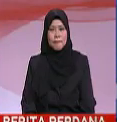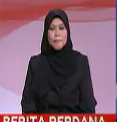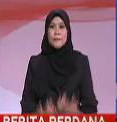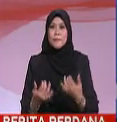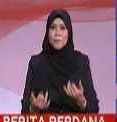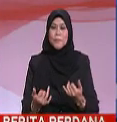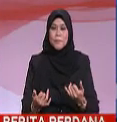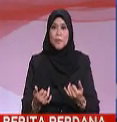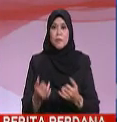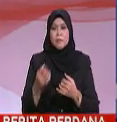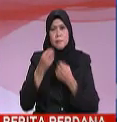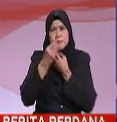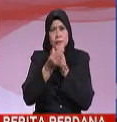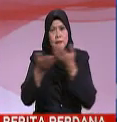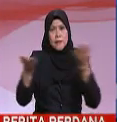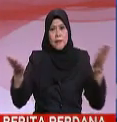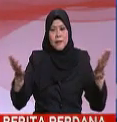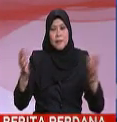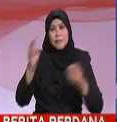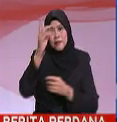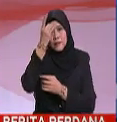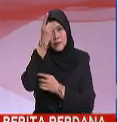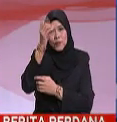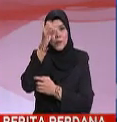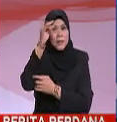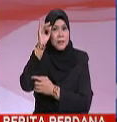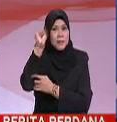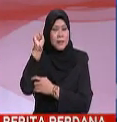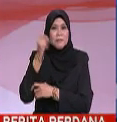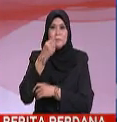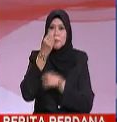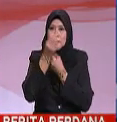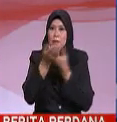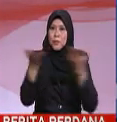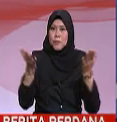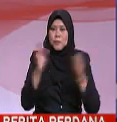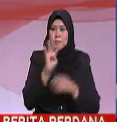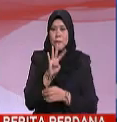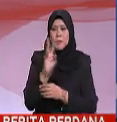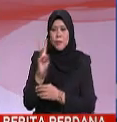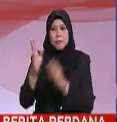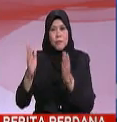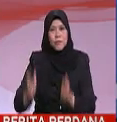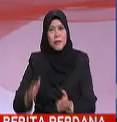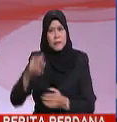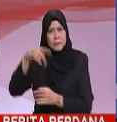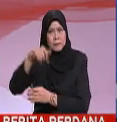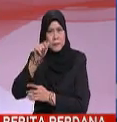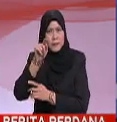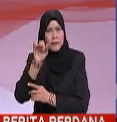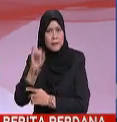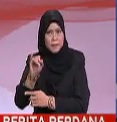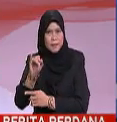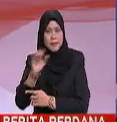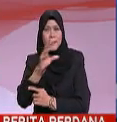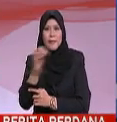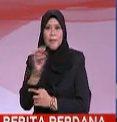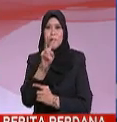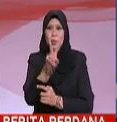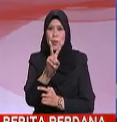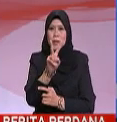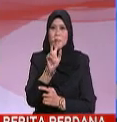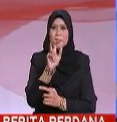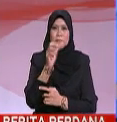Sementara itu, dalam satu kenyataan, Datuk Seri Ismail Sabri memaklumkan 46 pendatang asing tanpa izin parti dan 2